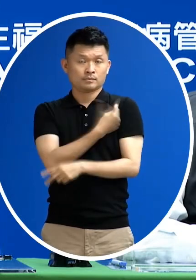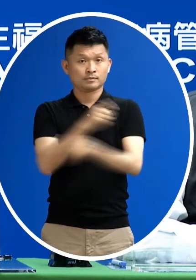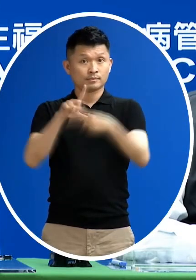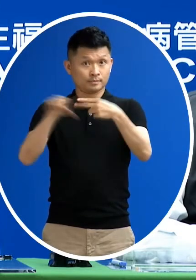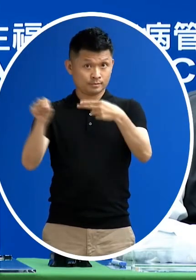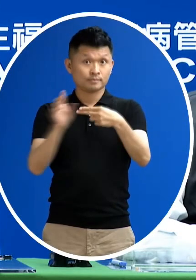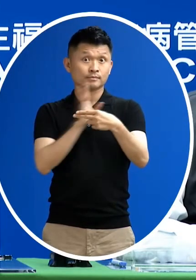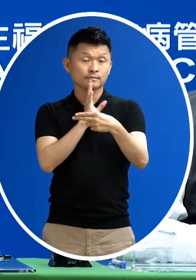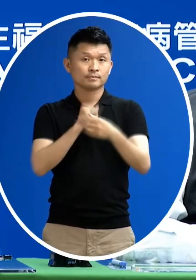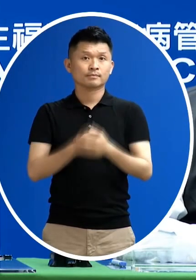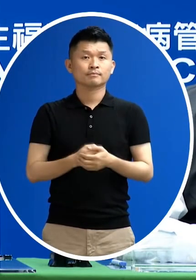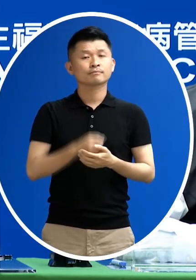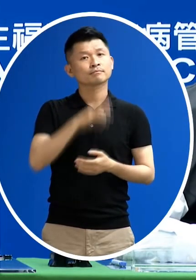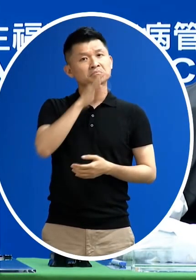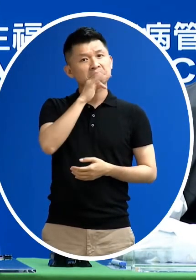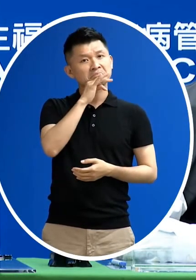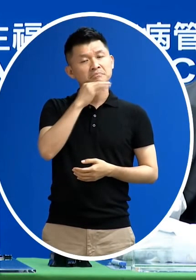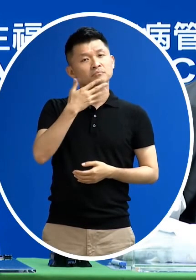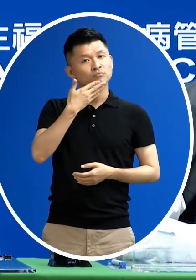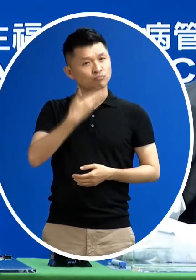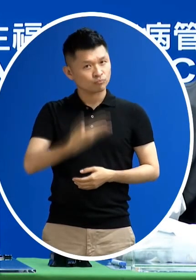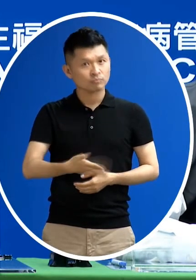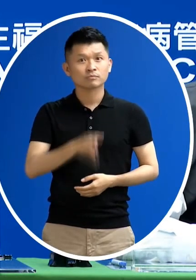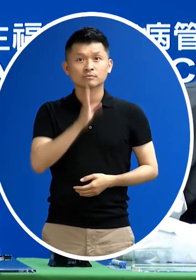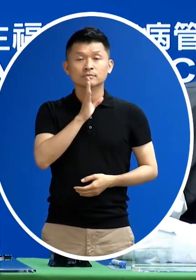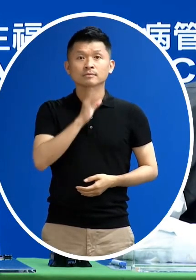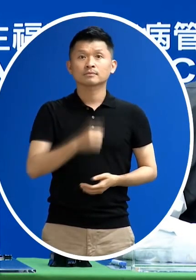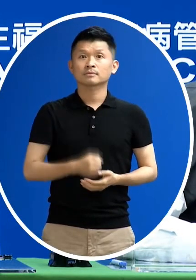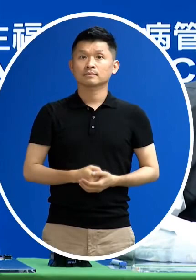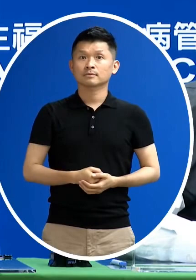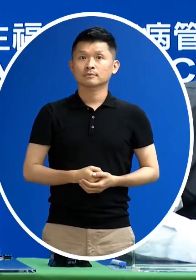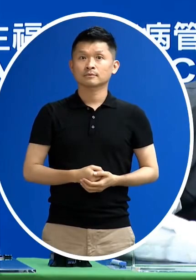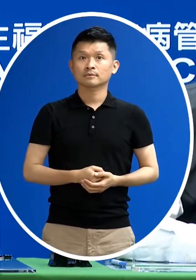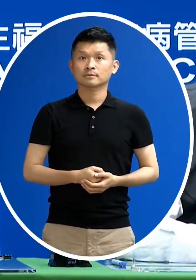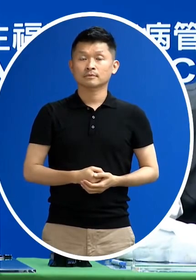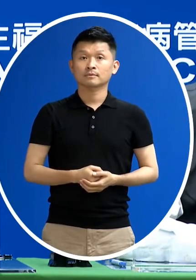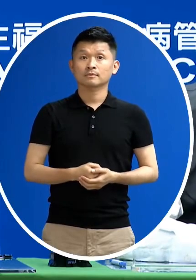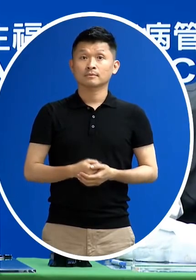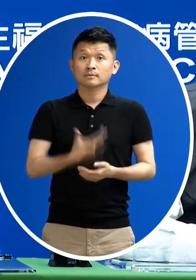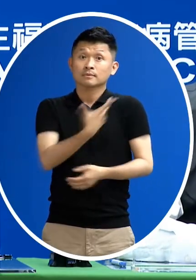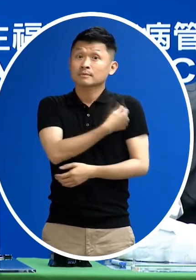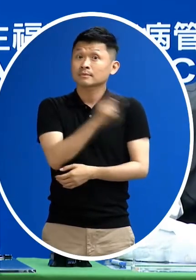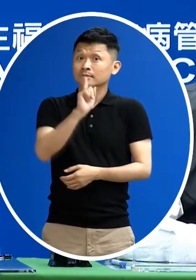好，那基本上都年龄都偏大了哈，那都有使用瑞德西韦的药物。